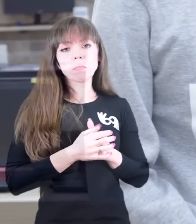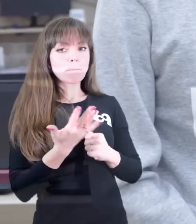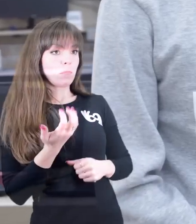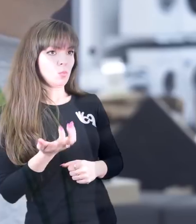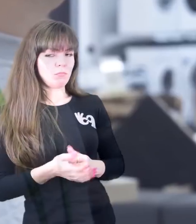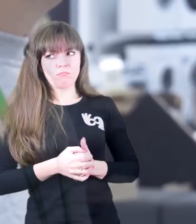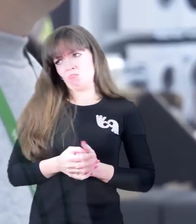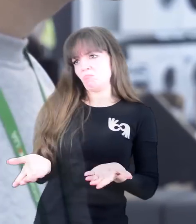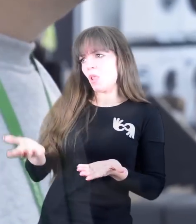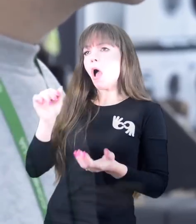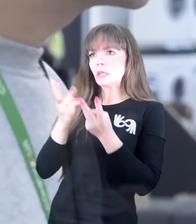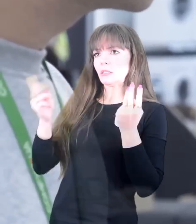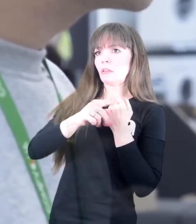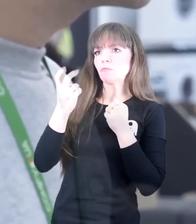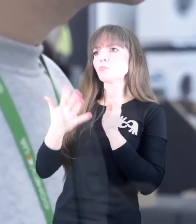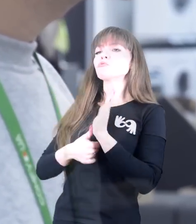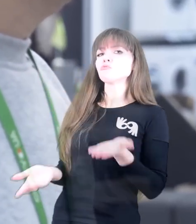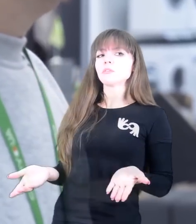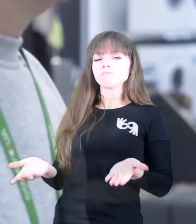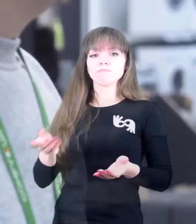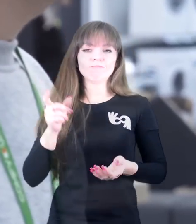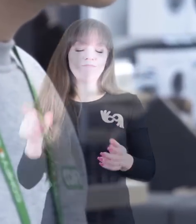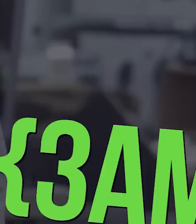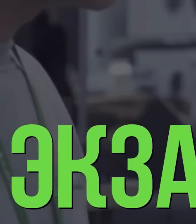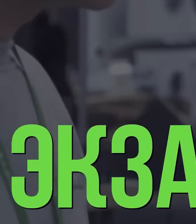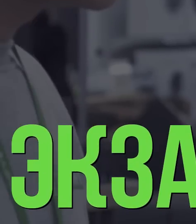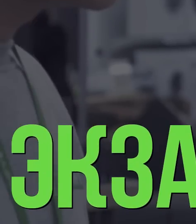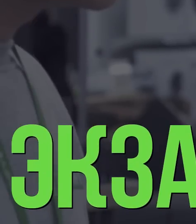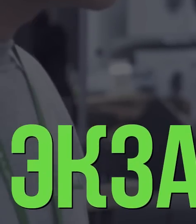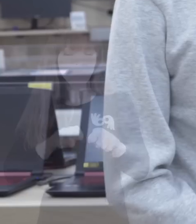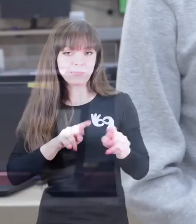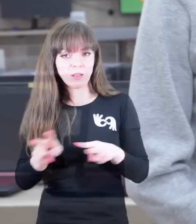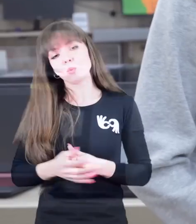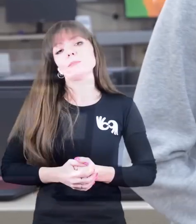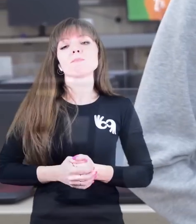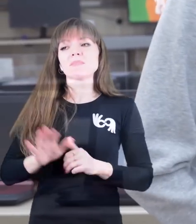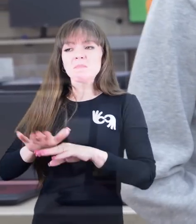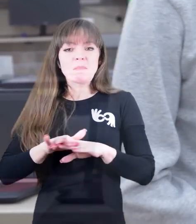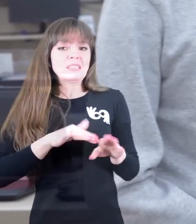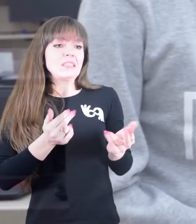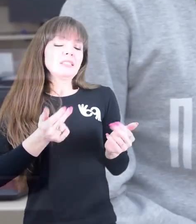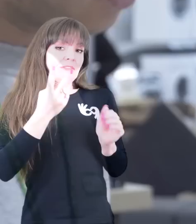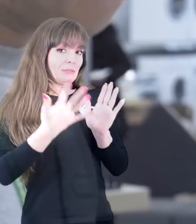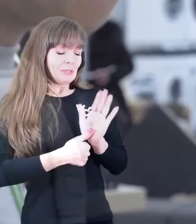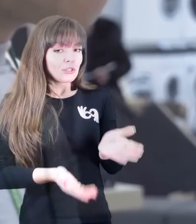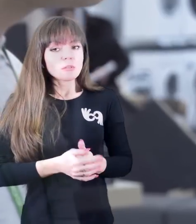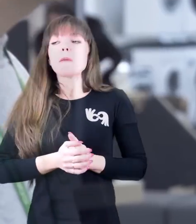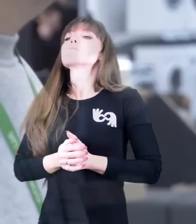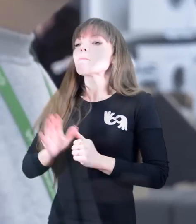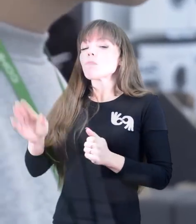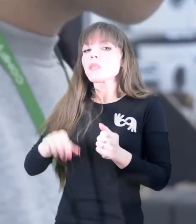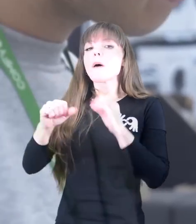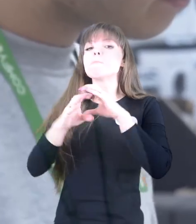здесь? На 500. На 500? А ничего, что на сайте 256, а? О, простите, 256 здесь, да. Хорошо,